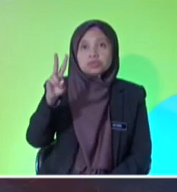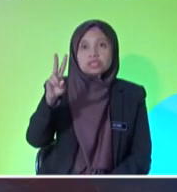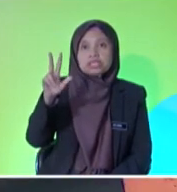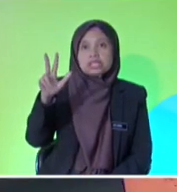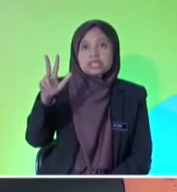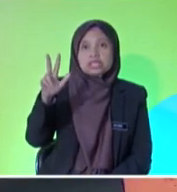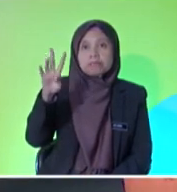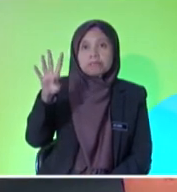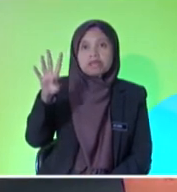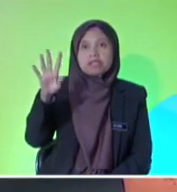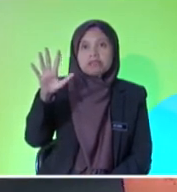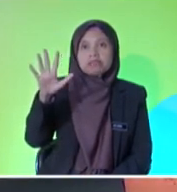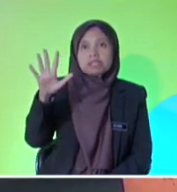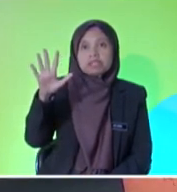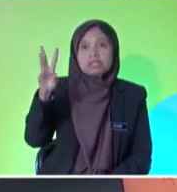ada